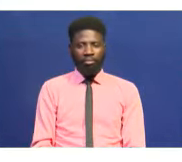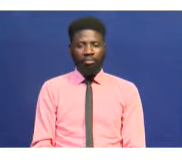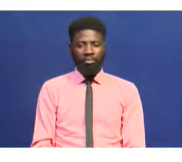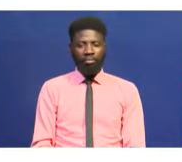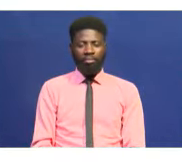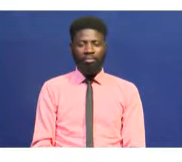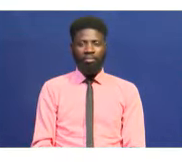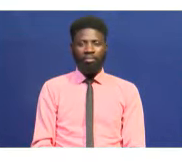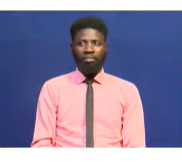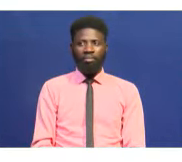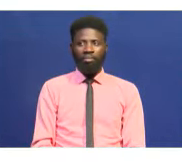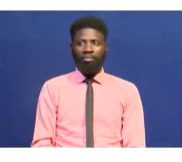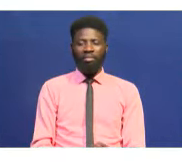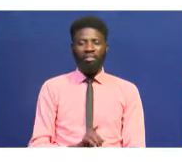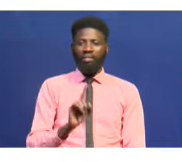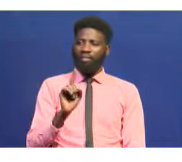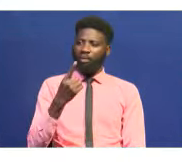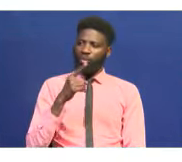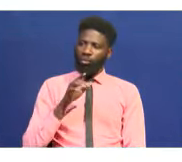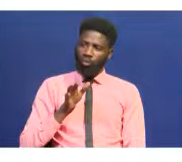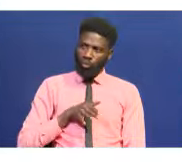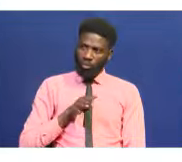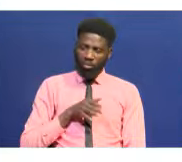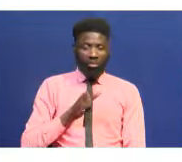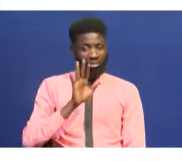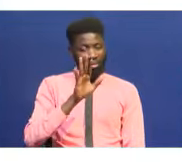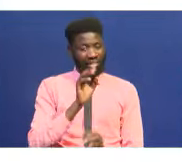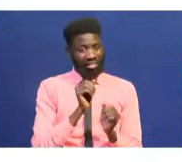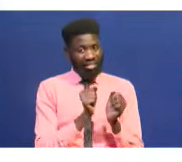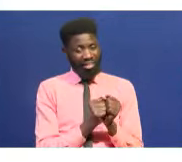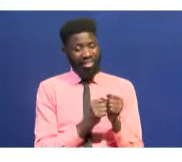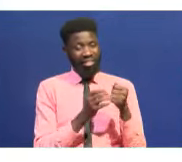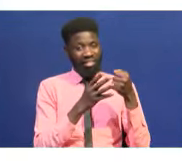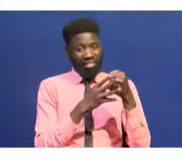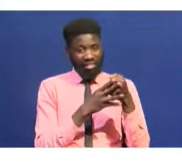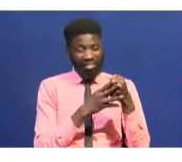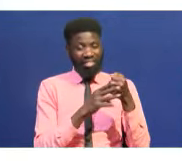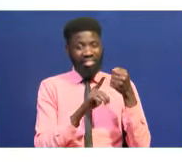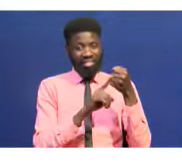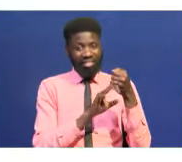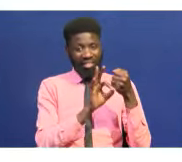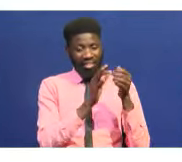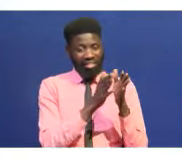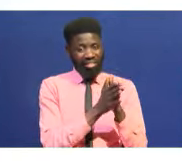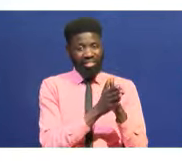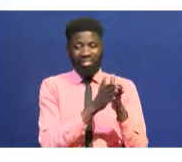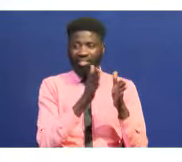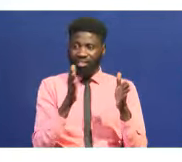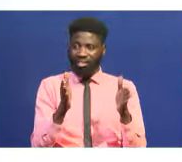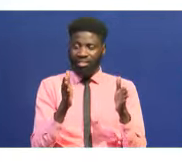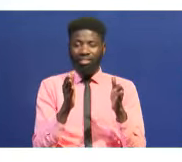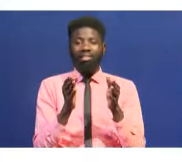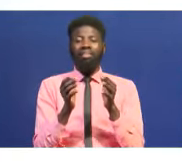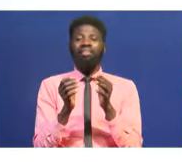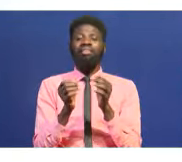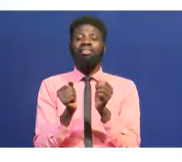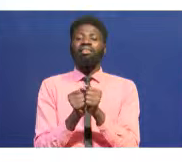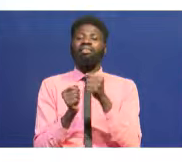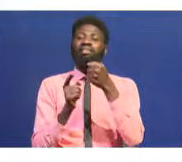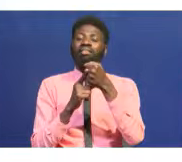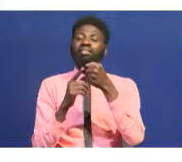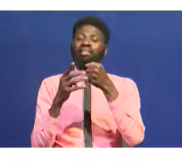The first woman was who? No, 1963 and 69 was zero, actually, sorry. It's 69 to 74 that was